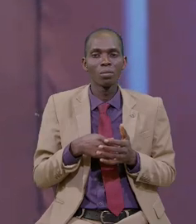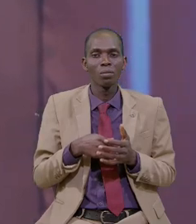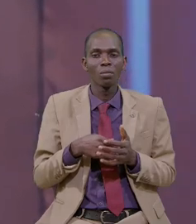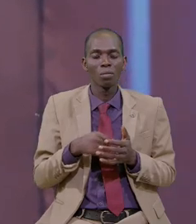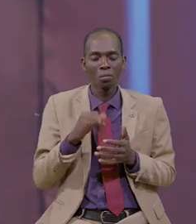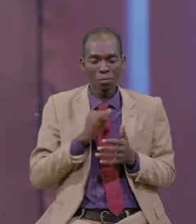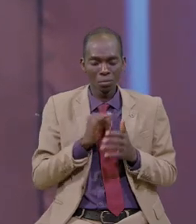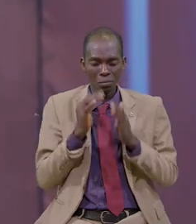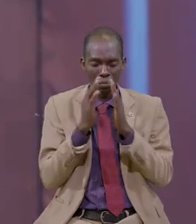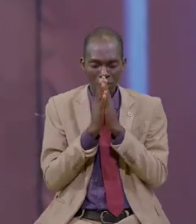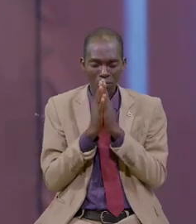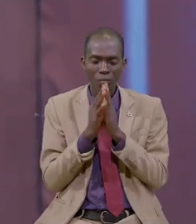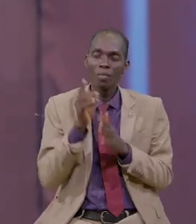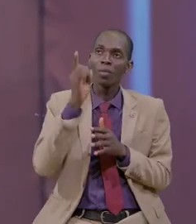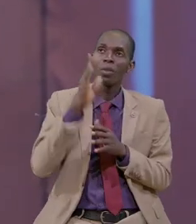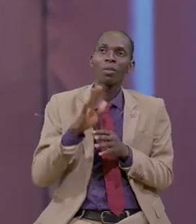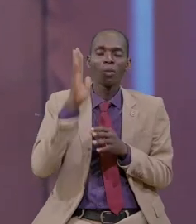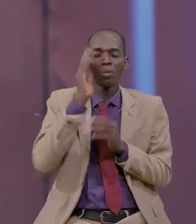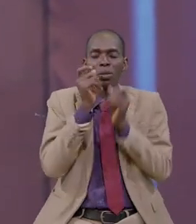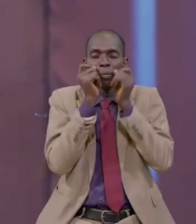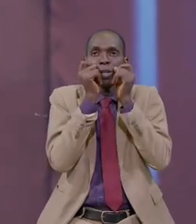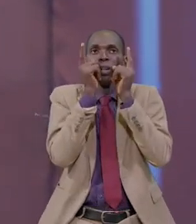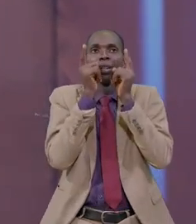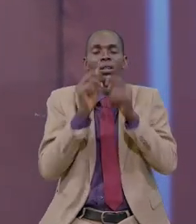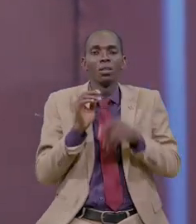Je prie que Dieu nous réveille.